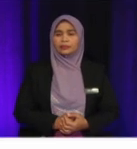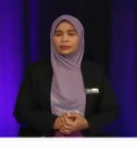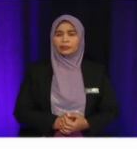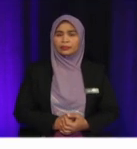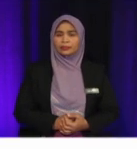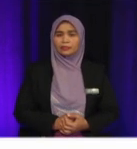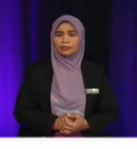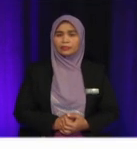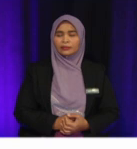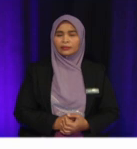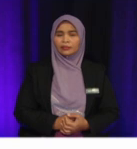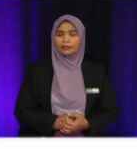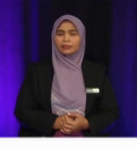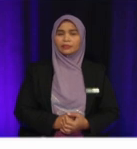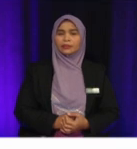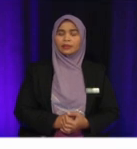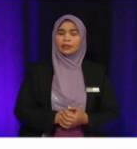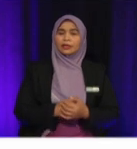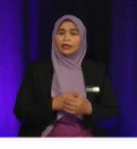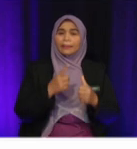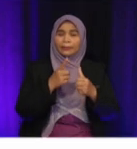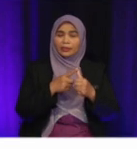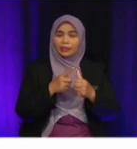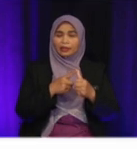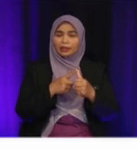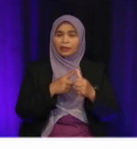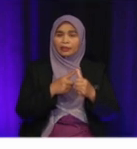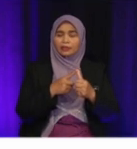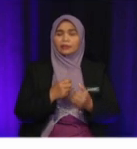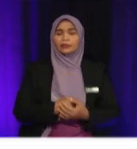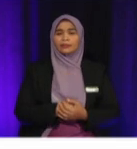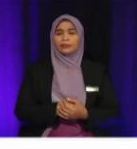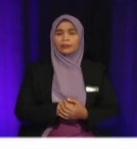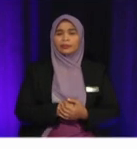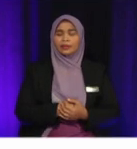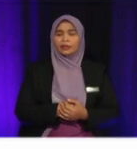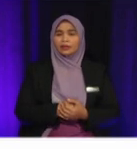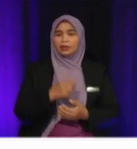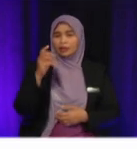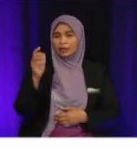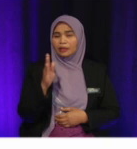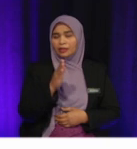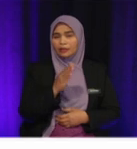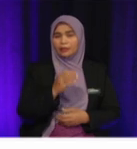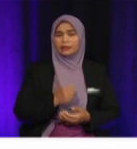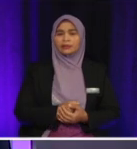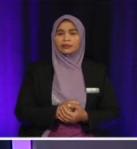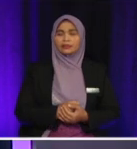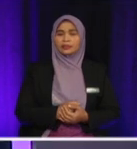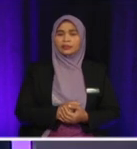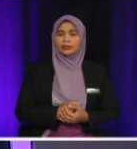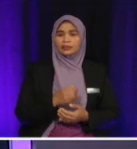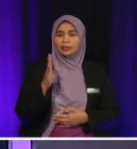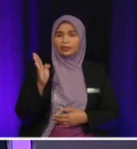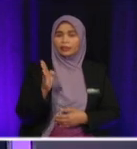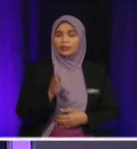bi ihdas salasin. Yang pertama, as-sayyibu zani wa nafsu bin nafsi wa